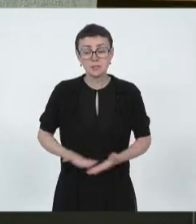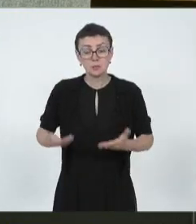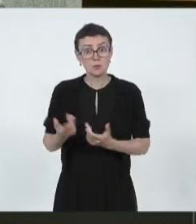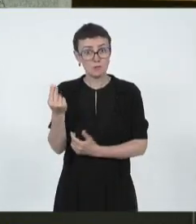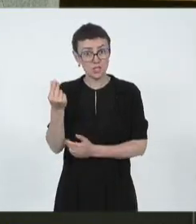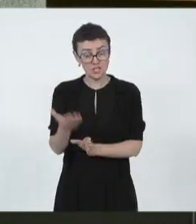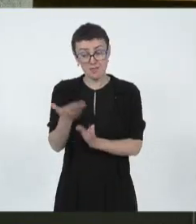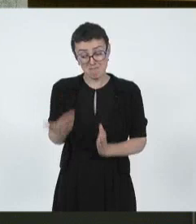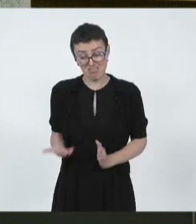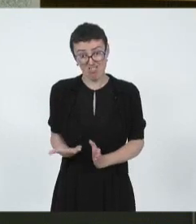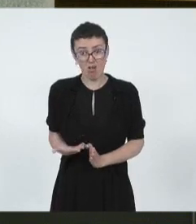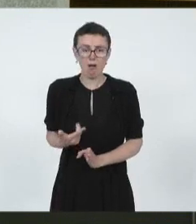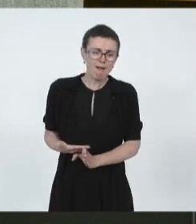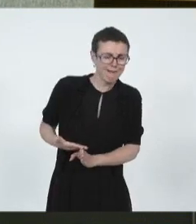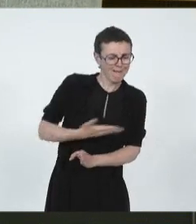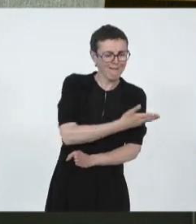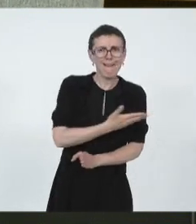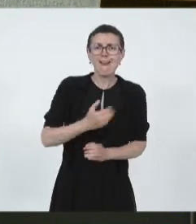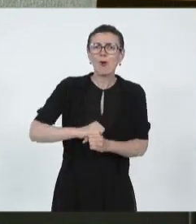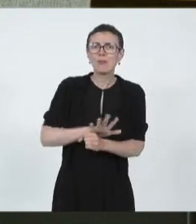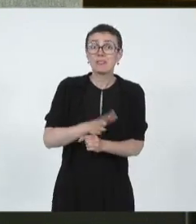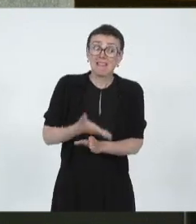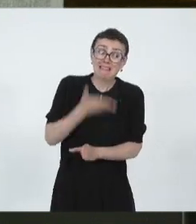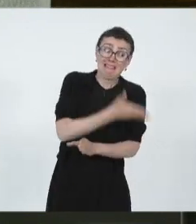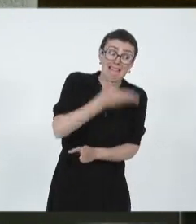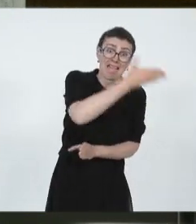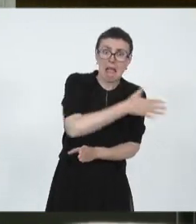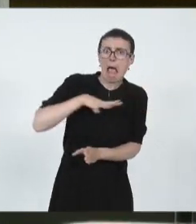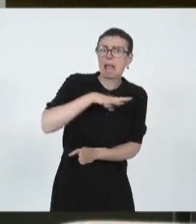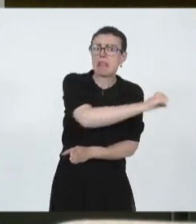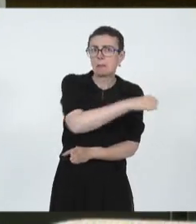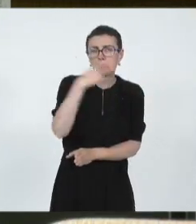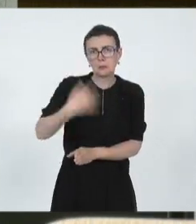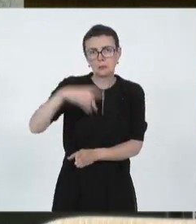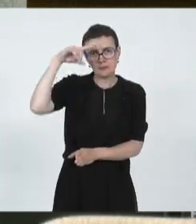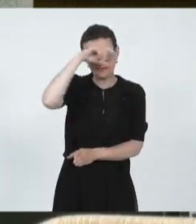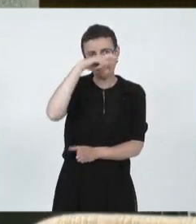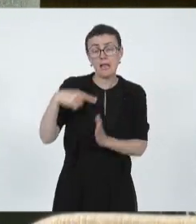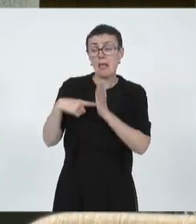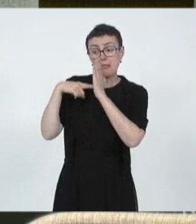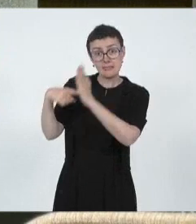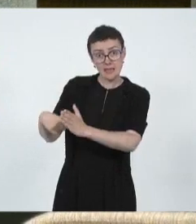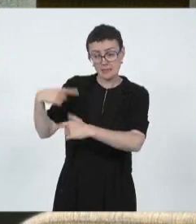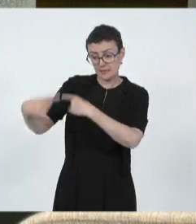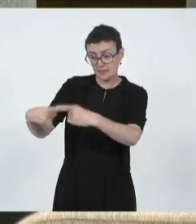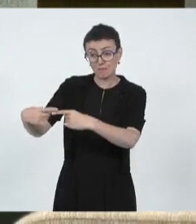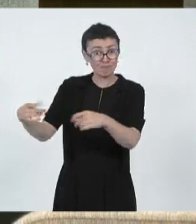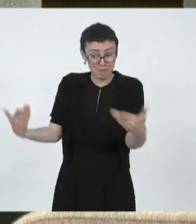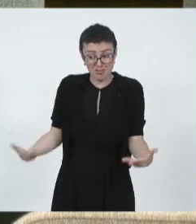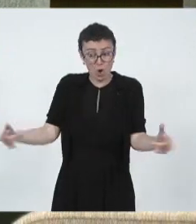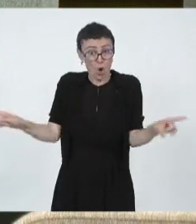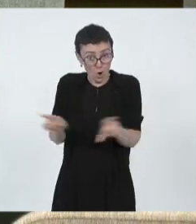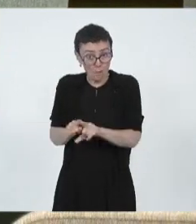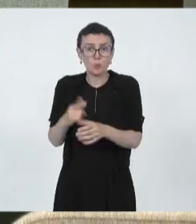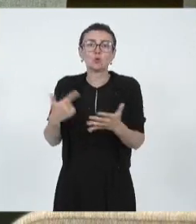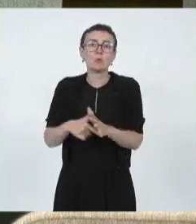temps. Finalement, en moins de 4 ans, nous revenons à notre capacité de désendettement de 2019, ainsi qu'à un encours de dette qui diminue.